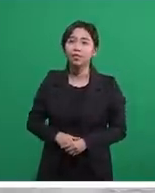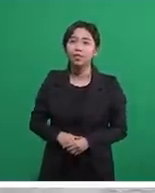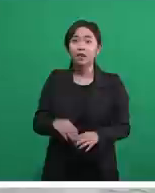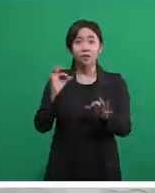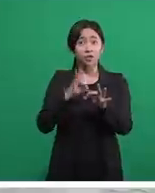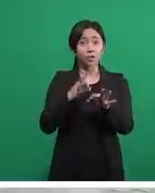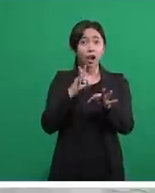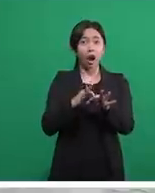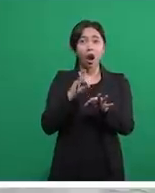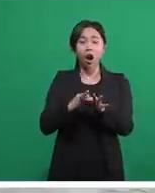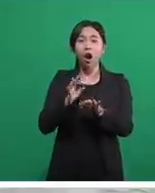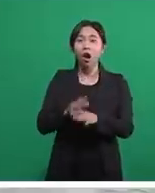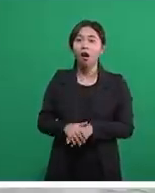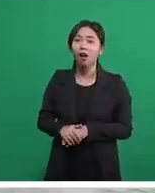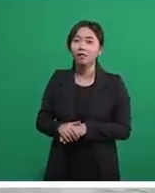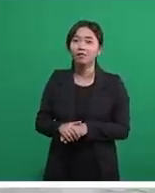kesetiaan,